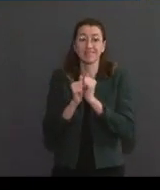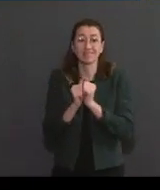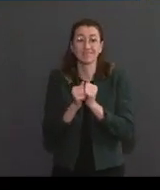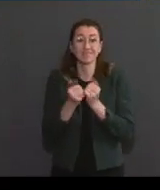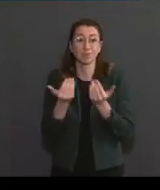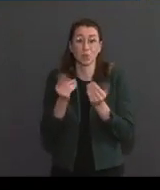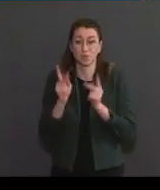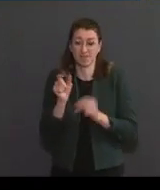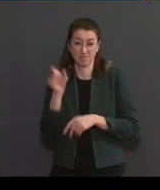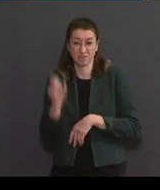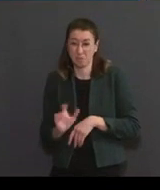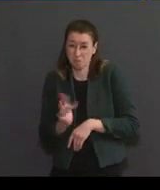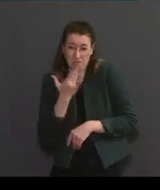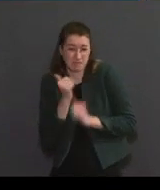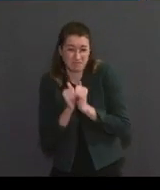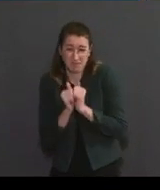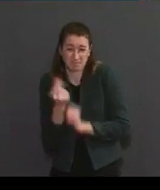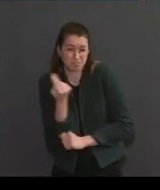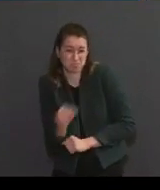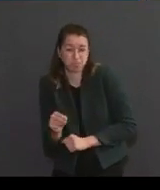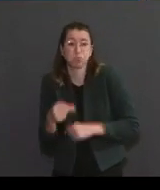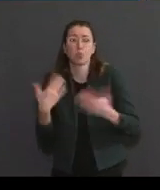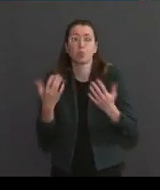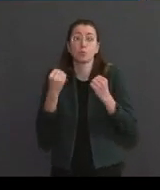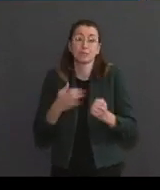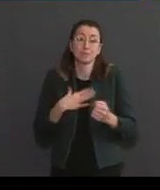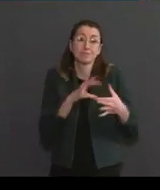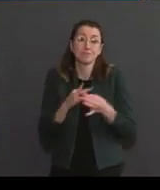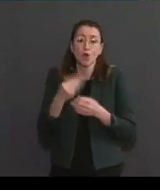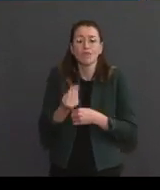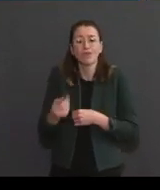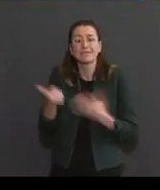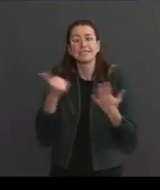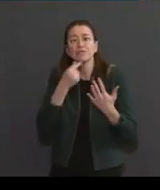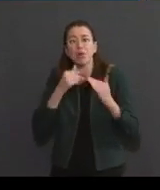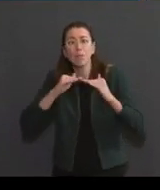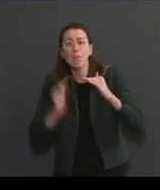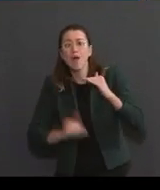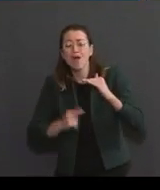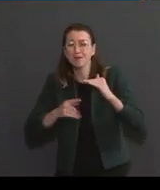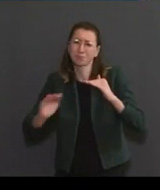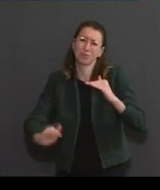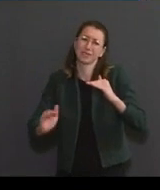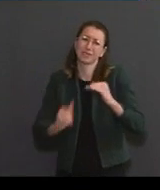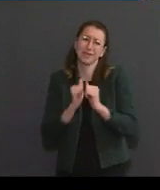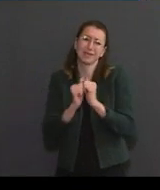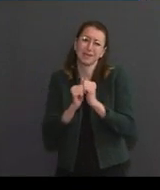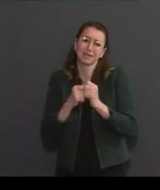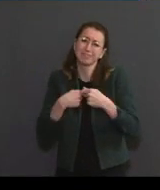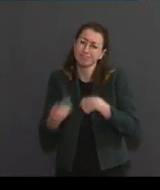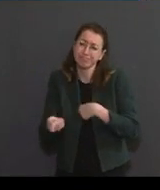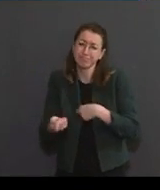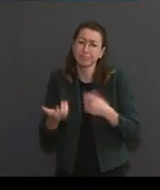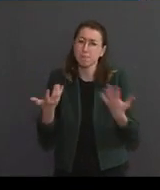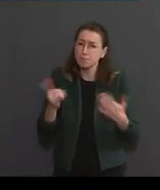auxquelles on ne recommande pas de faire des tests comme les enfants de moins de 6 ans, à ce moment-là, la quarantaine est toujours les fameux